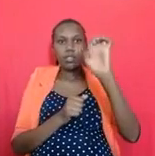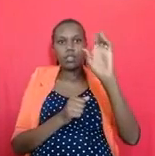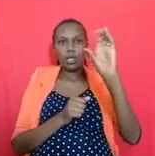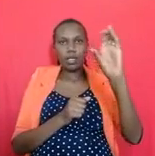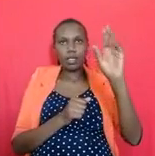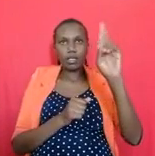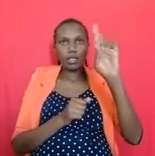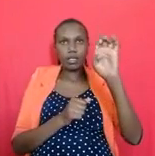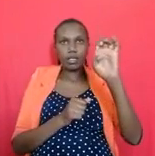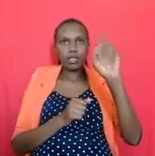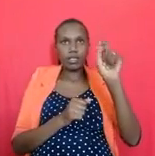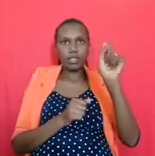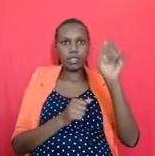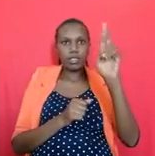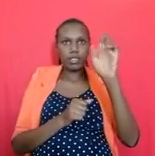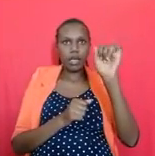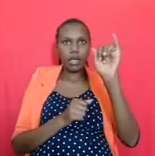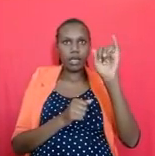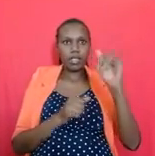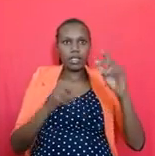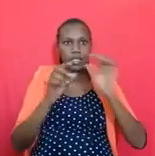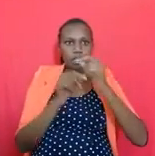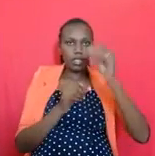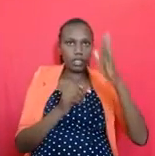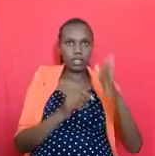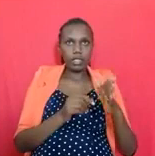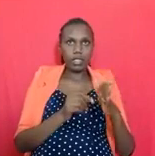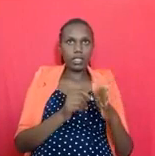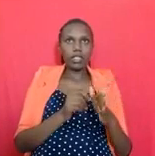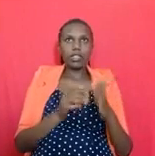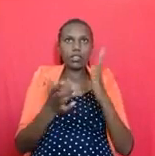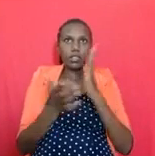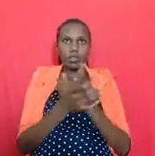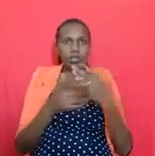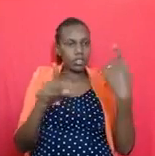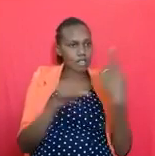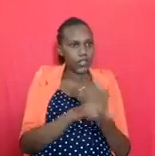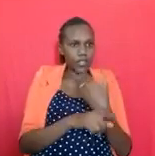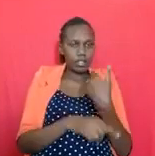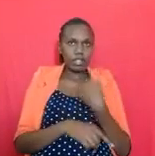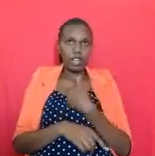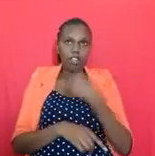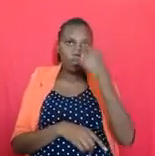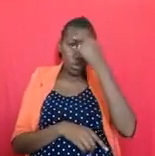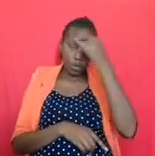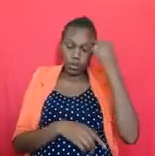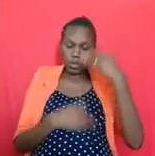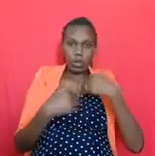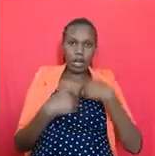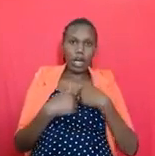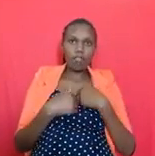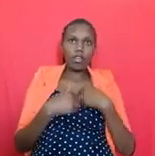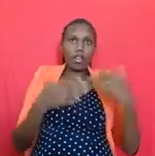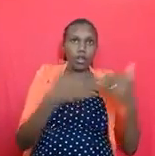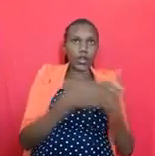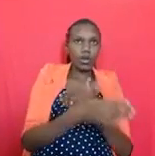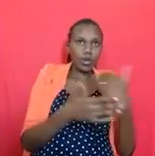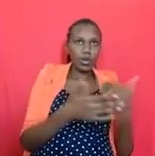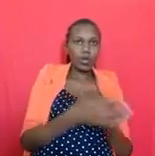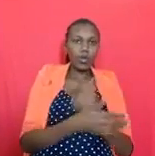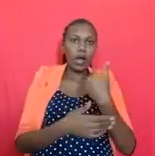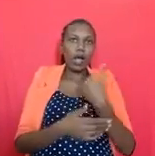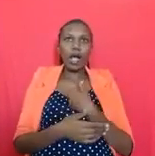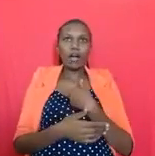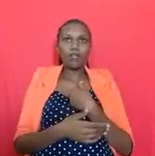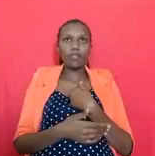Kadiketu wa sekretari. Yidhura nukia mwako ukirali na wagurani. Niyo dhuruni turadhi yetu keyukagia oge na